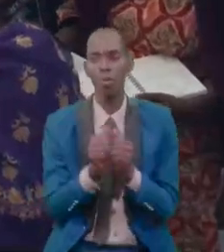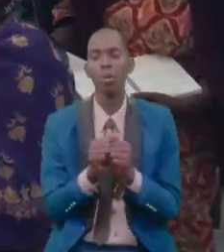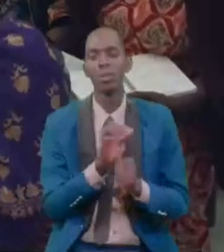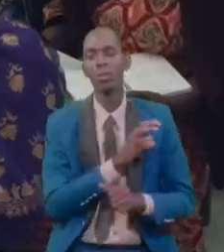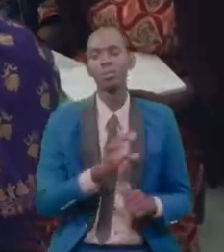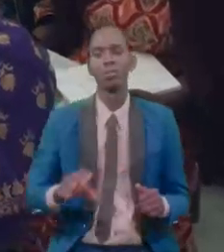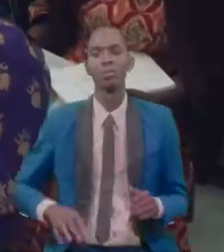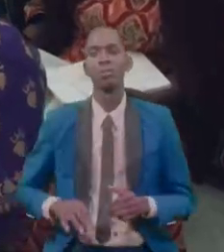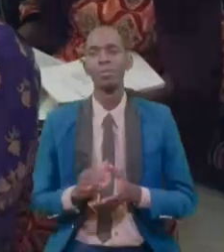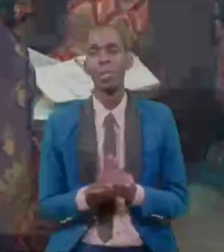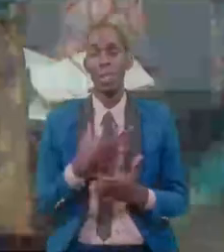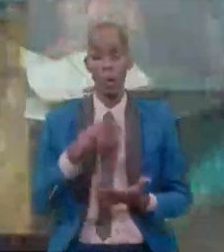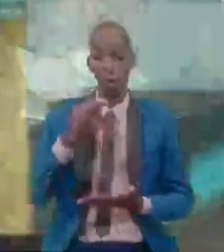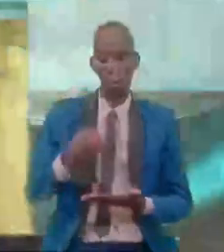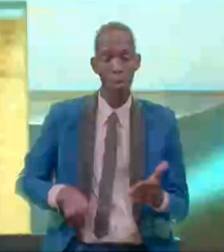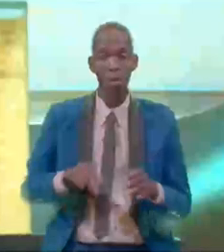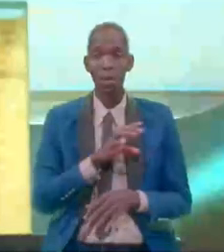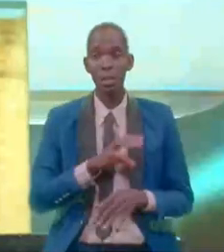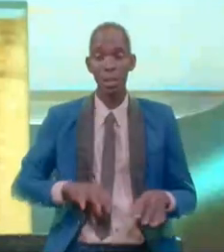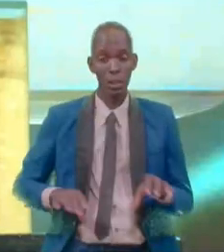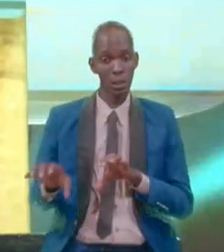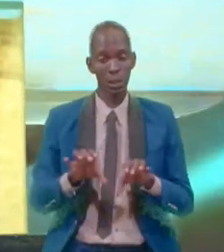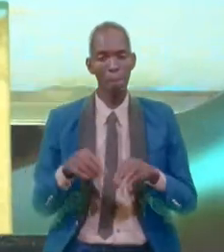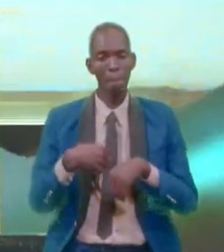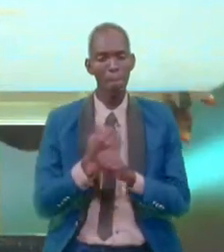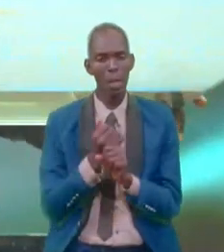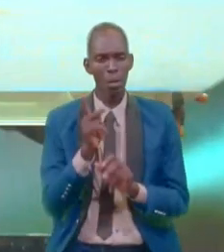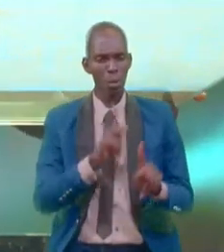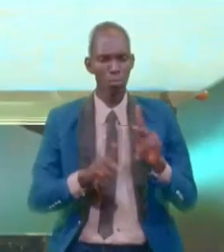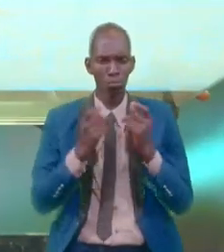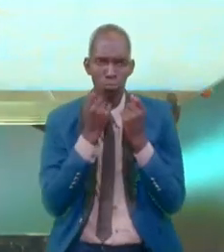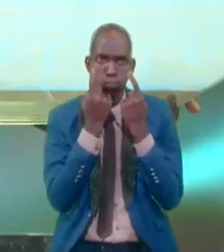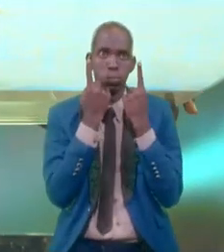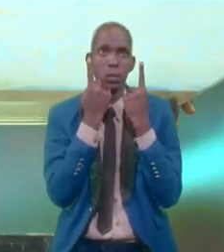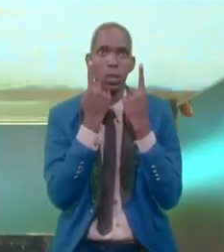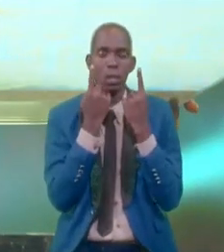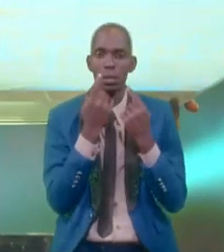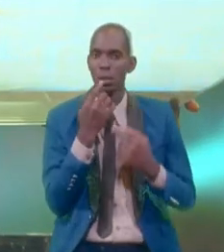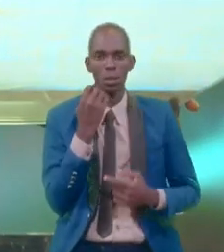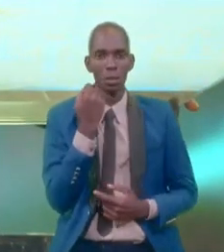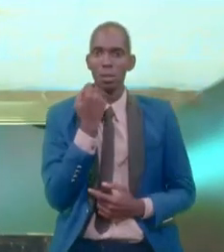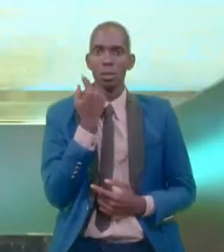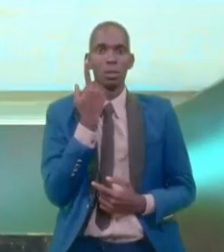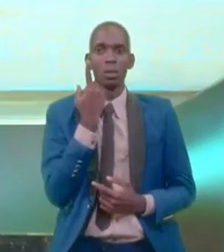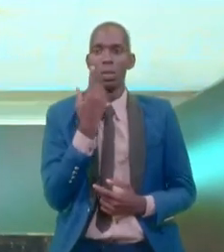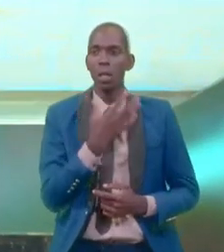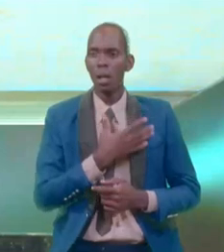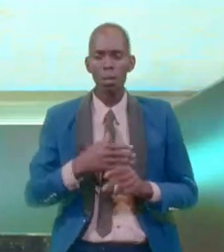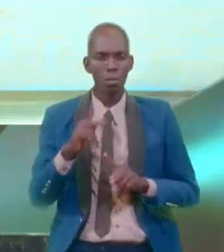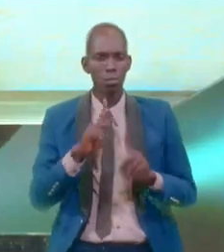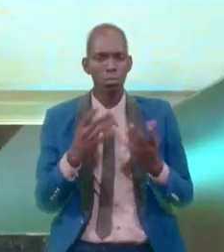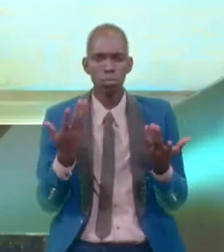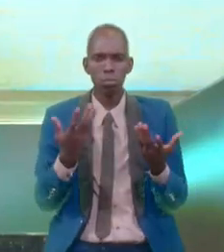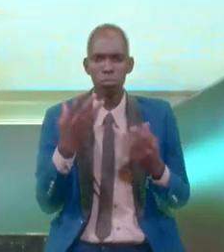était avec lui. Ce qu'il avait fait a surpris les gens, a ébahi les